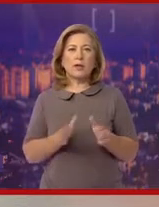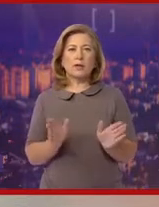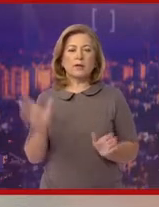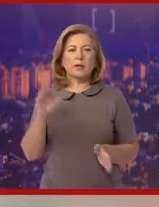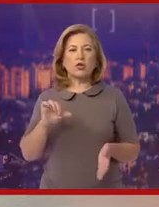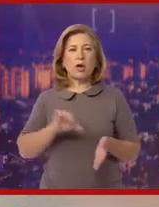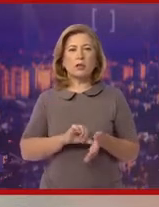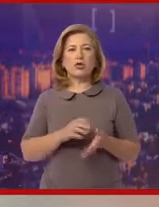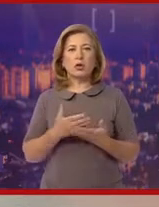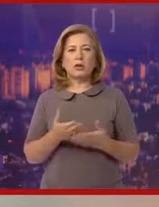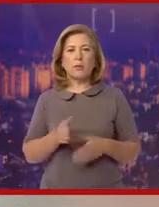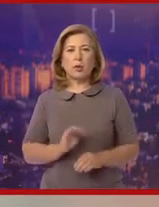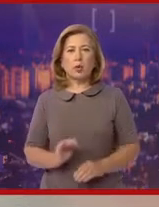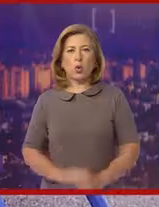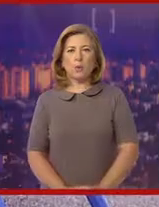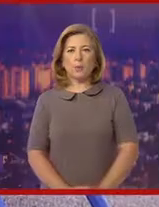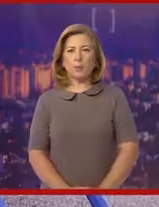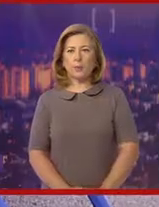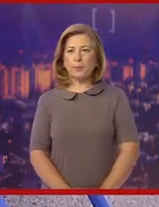alte centre pentru preșcolari.